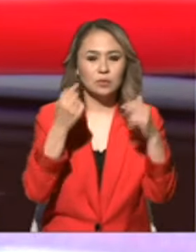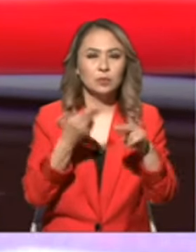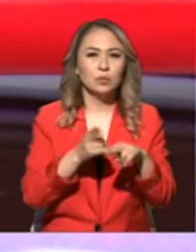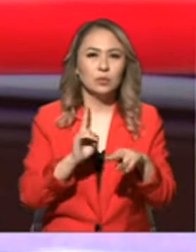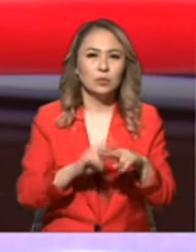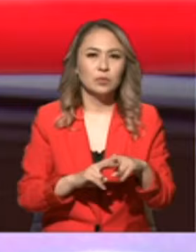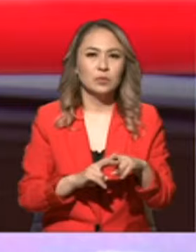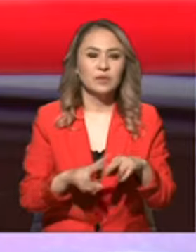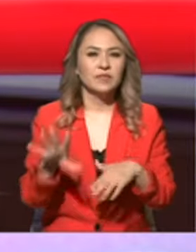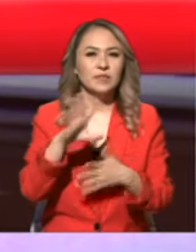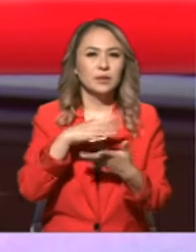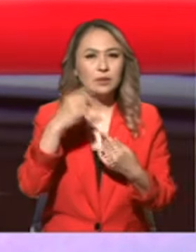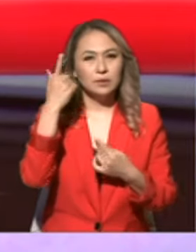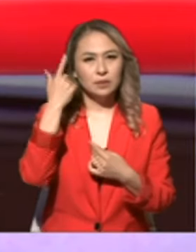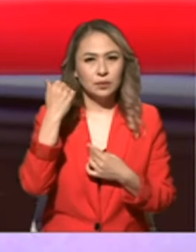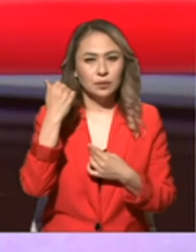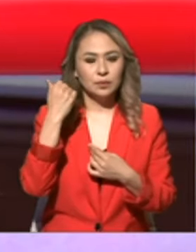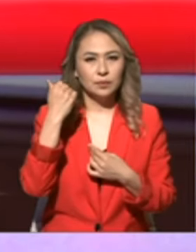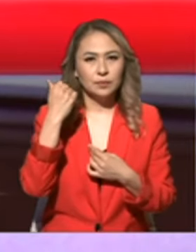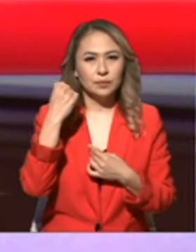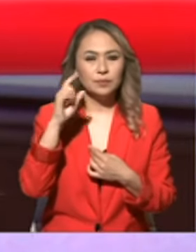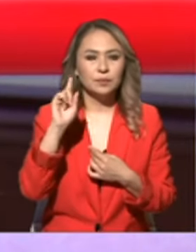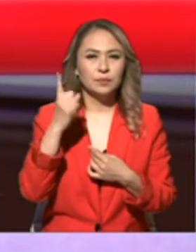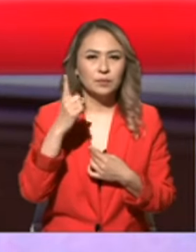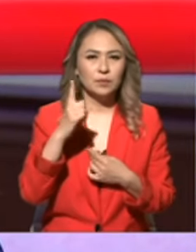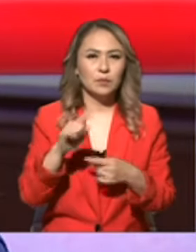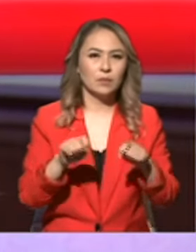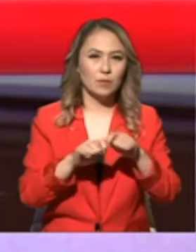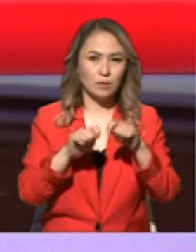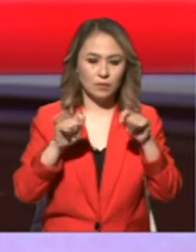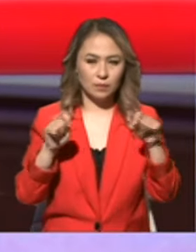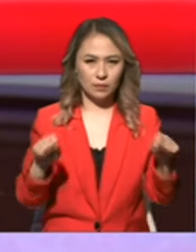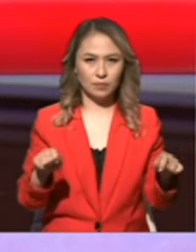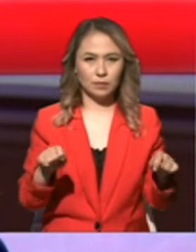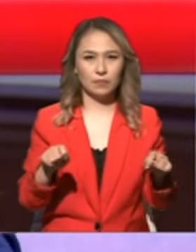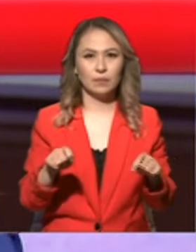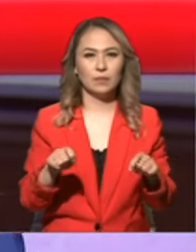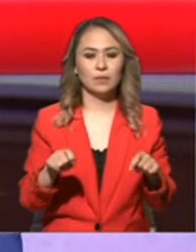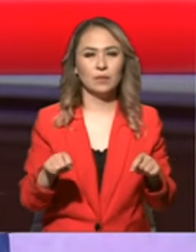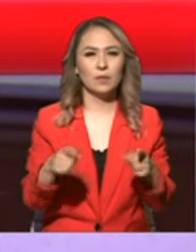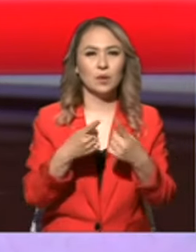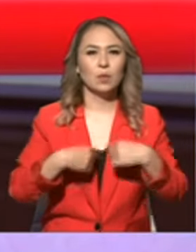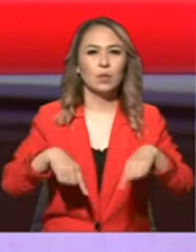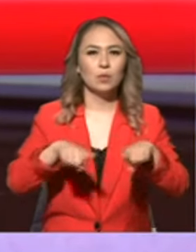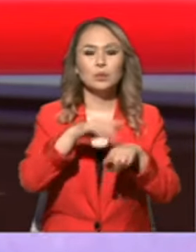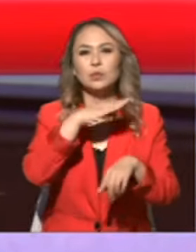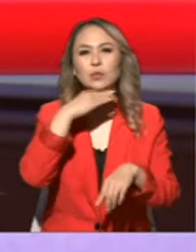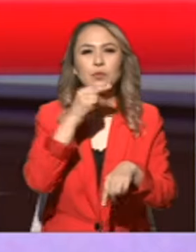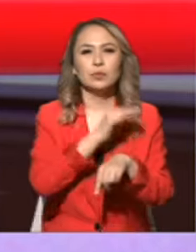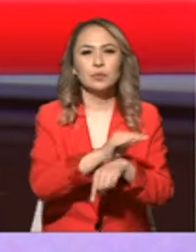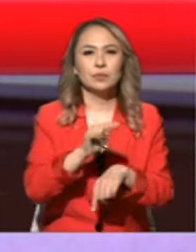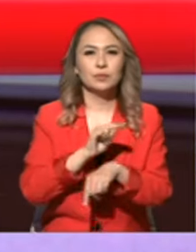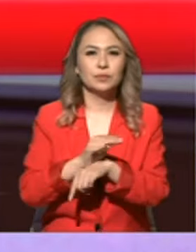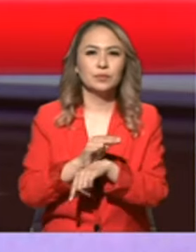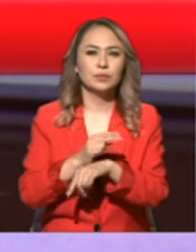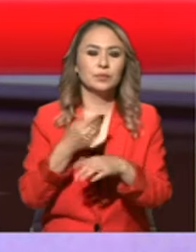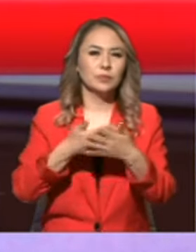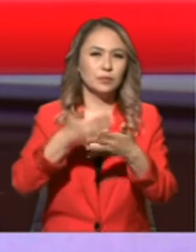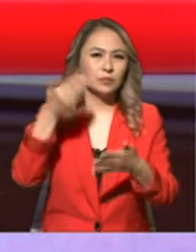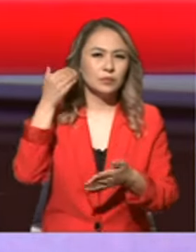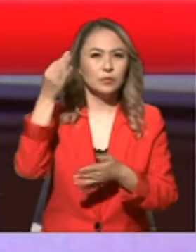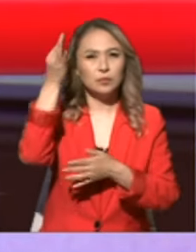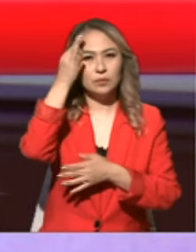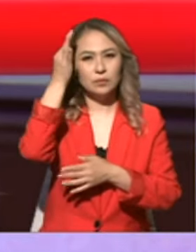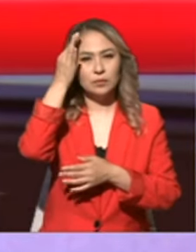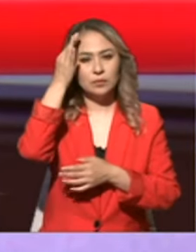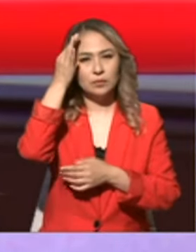кейін бүкілін біліп алды, жақсылап. Енді неге мысалы осы ашықтық пенен қоғам тарапынан бақылау неге жоқ мысалы? Бұрын естеріңізде болса,